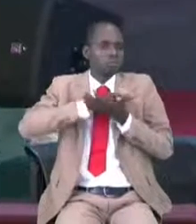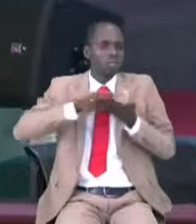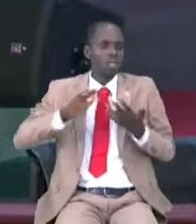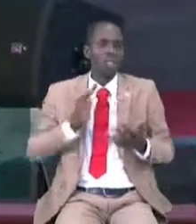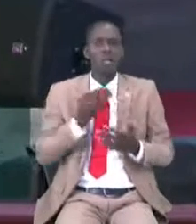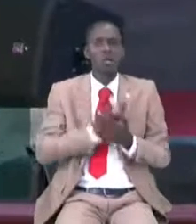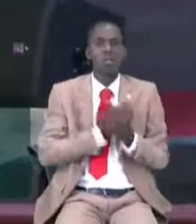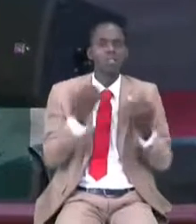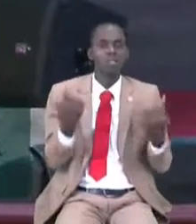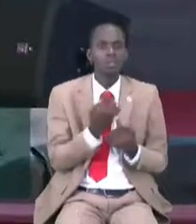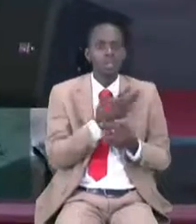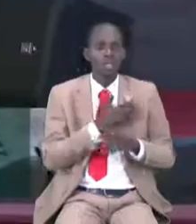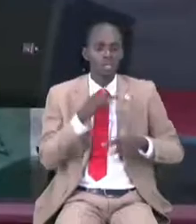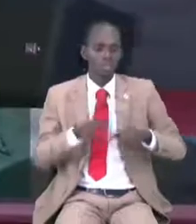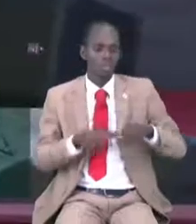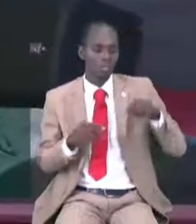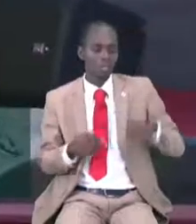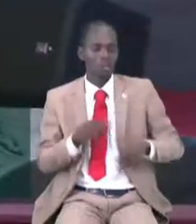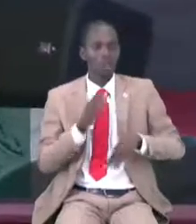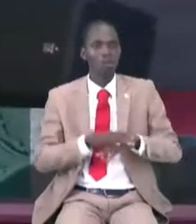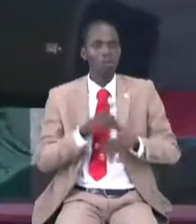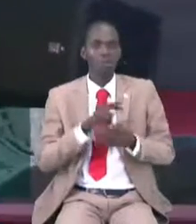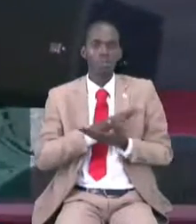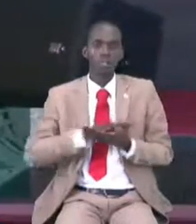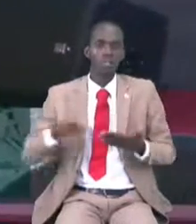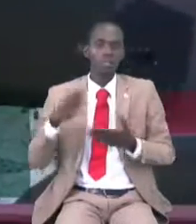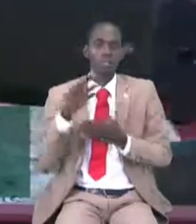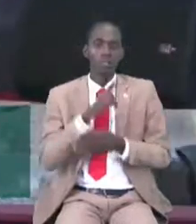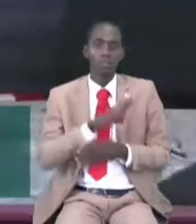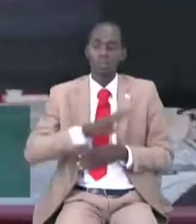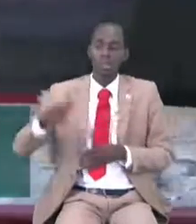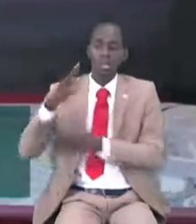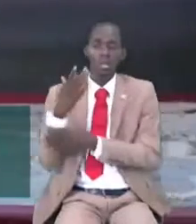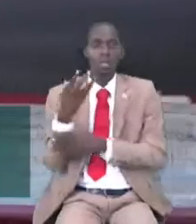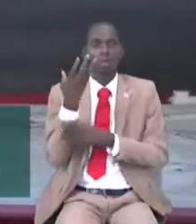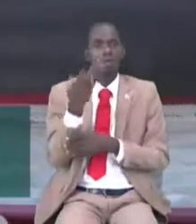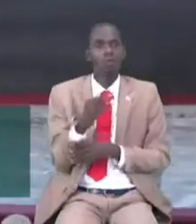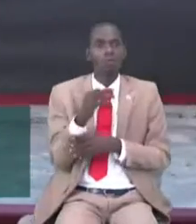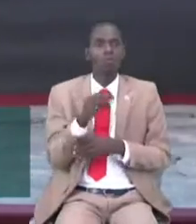majesté divine dans les lieux très hauts. C'est ce qui nous soutient.